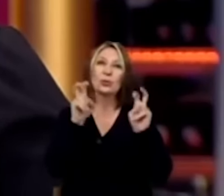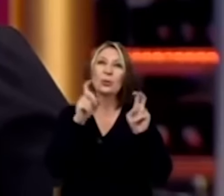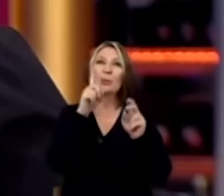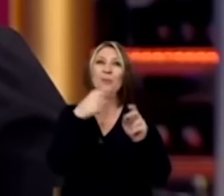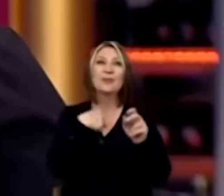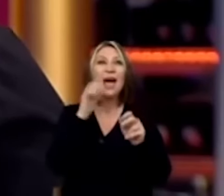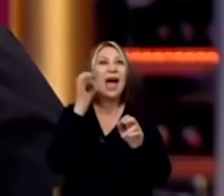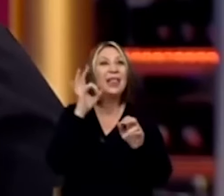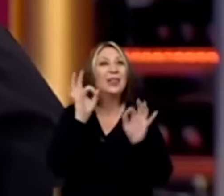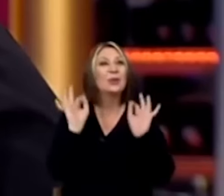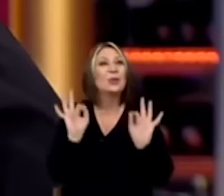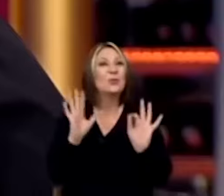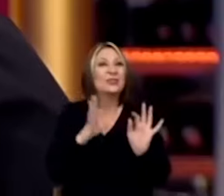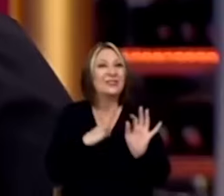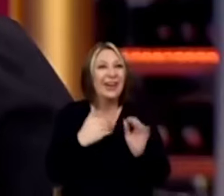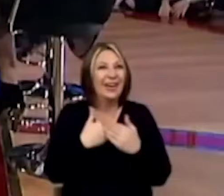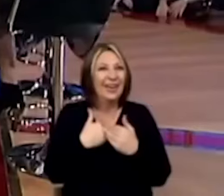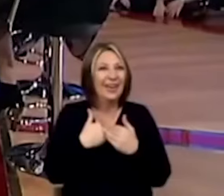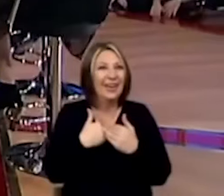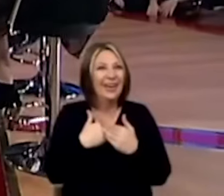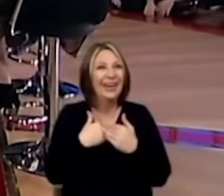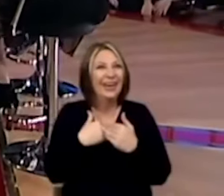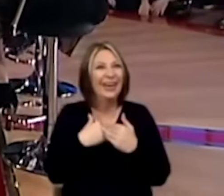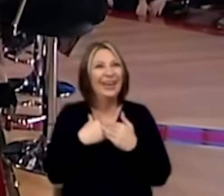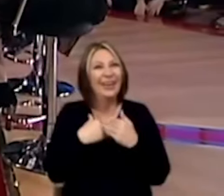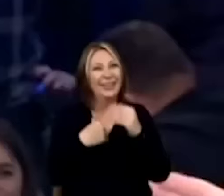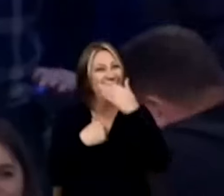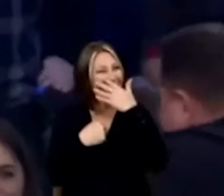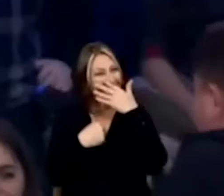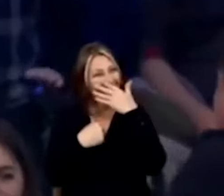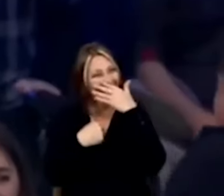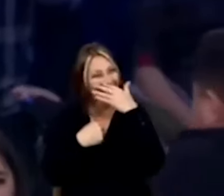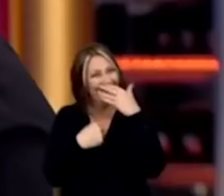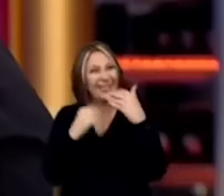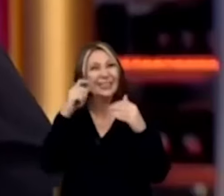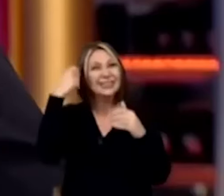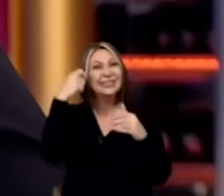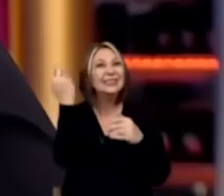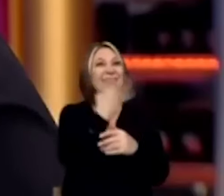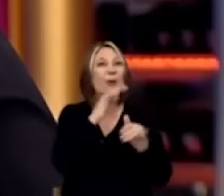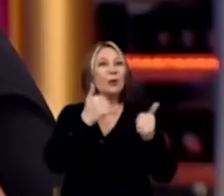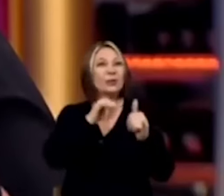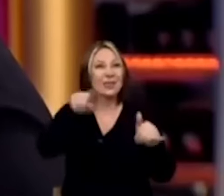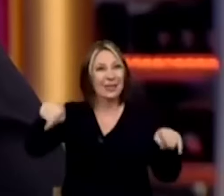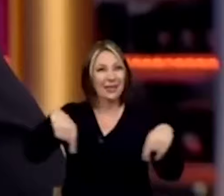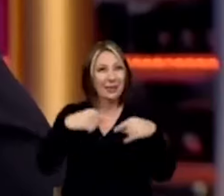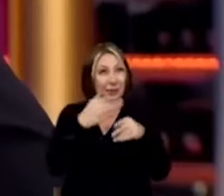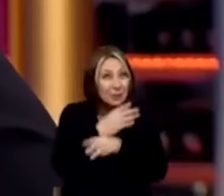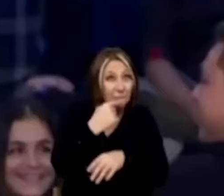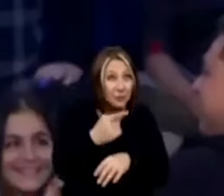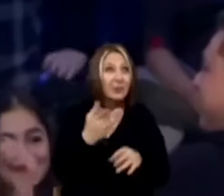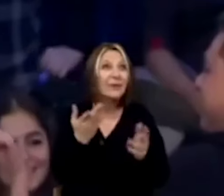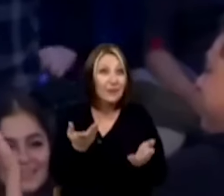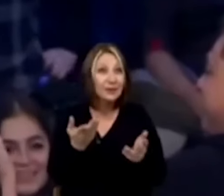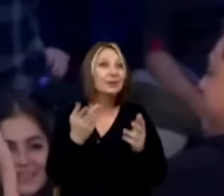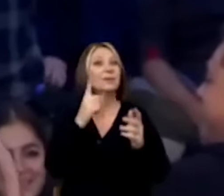Bizim bir altın günümüz var. Eyvah ya. Dizi eyvah, oyuncularıyla. Dizi oyuncularıyla bir gün ciddi mi söylüyorsun? Sultan